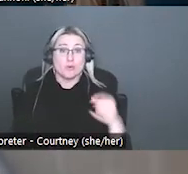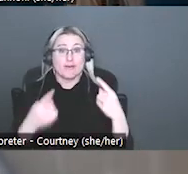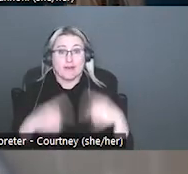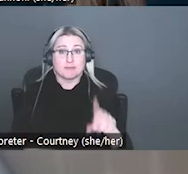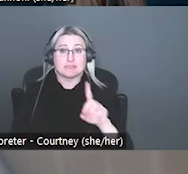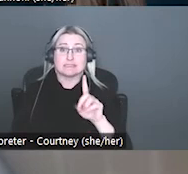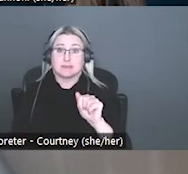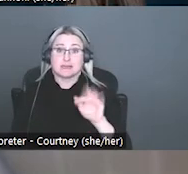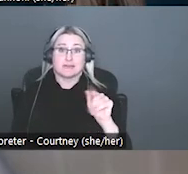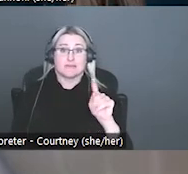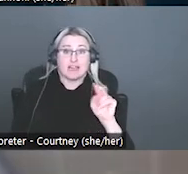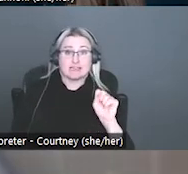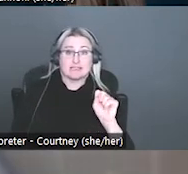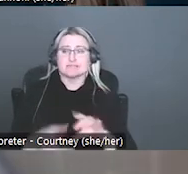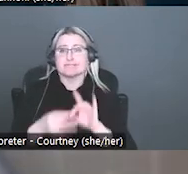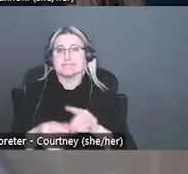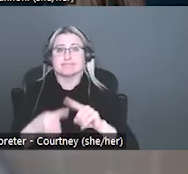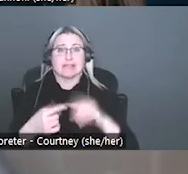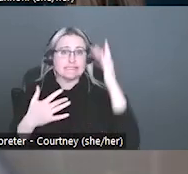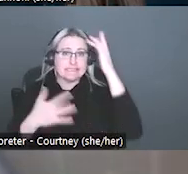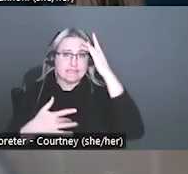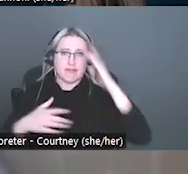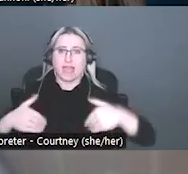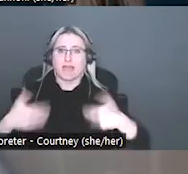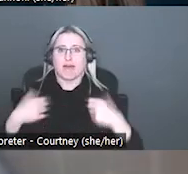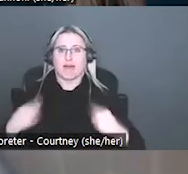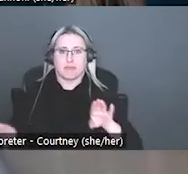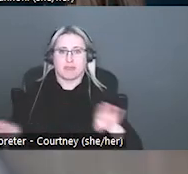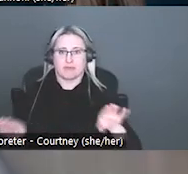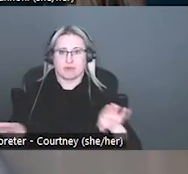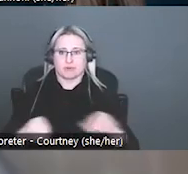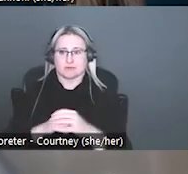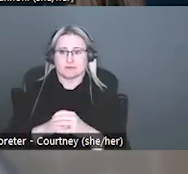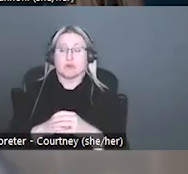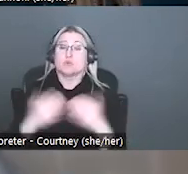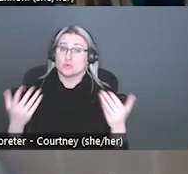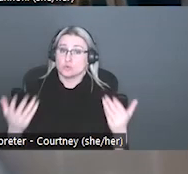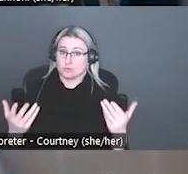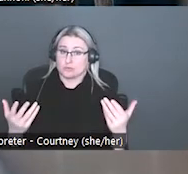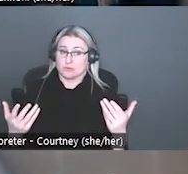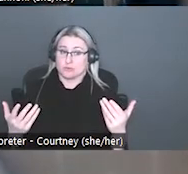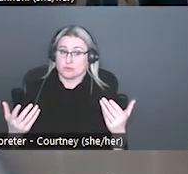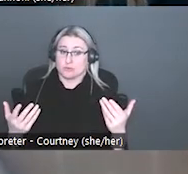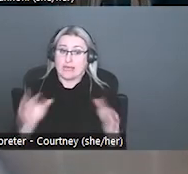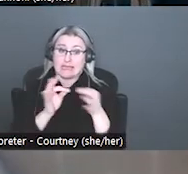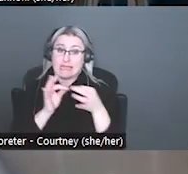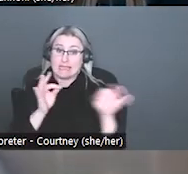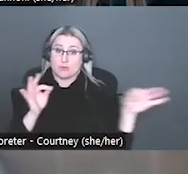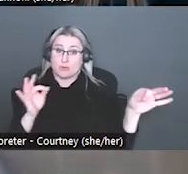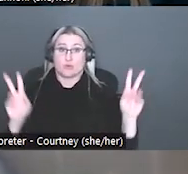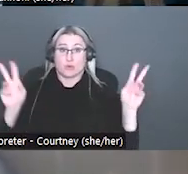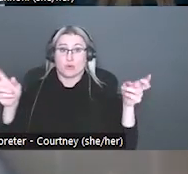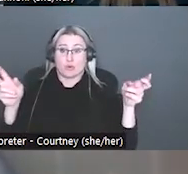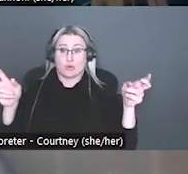plus du milieu de la santé. Cela met l'accent, donc, partout sur l'inclusion du poids, donc,